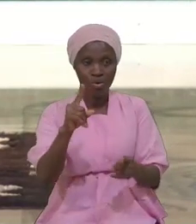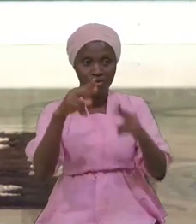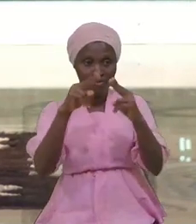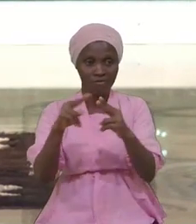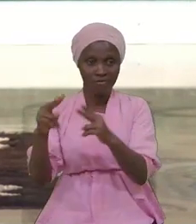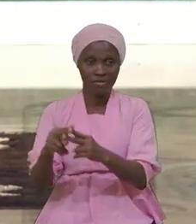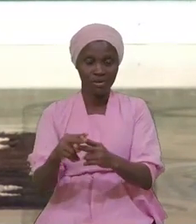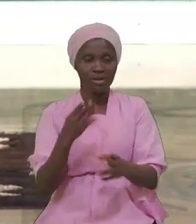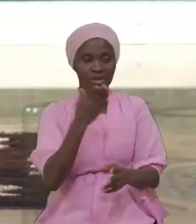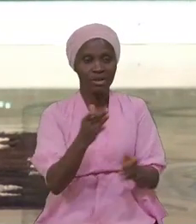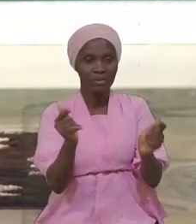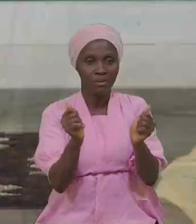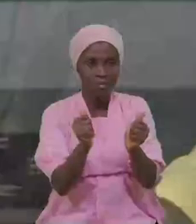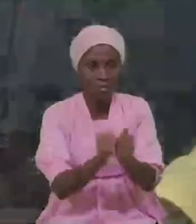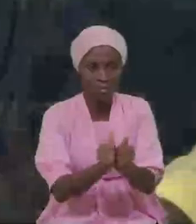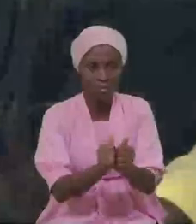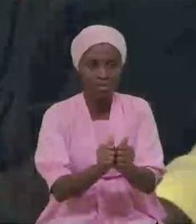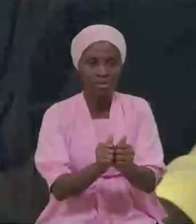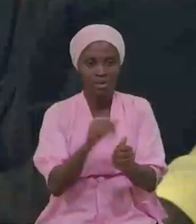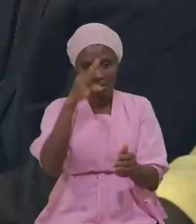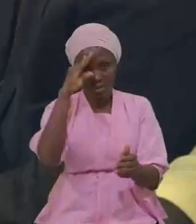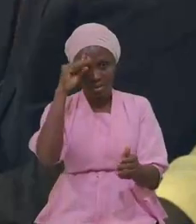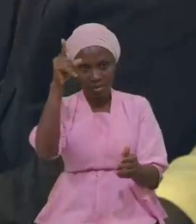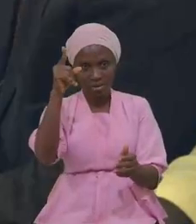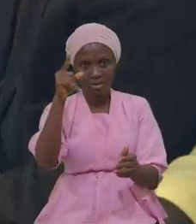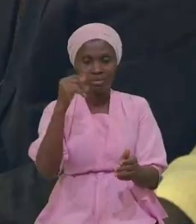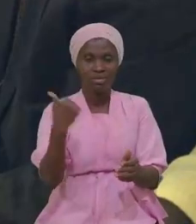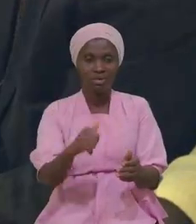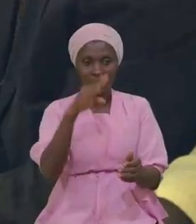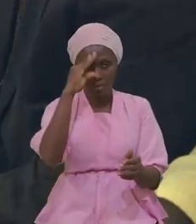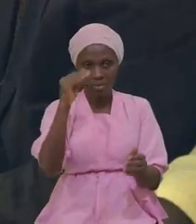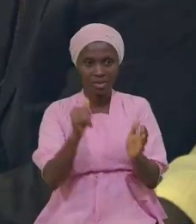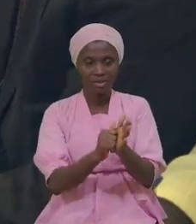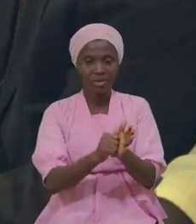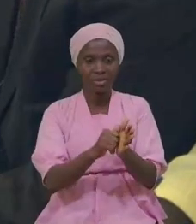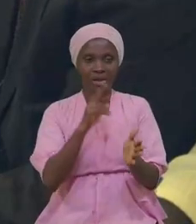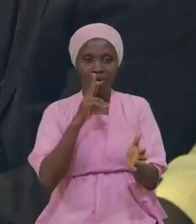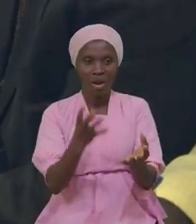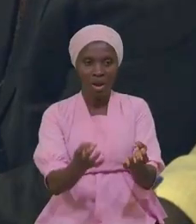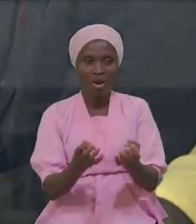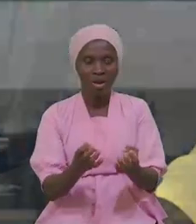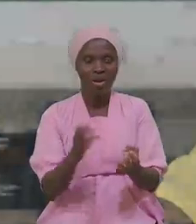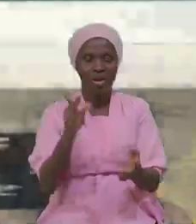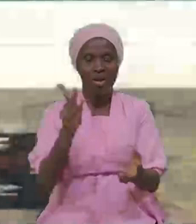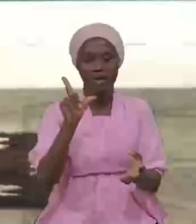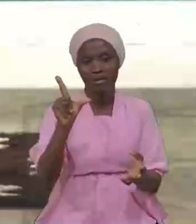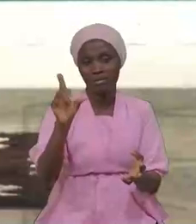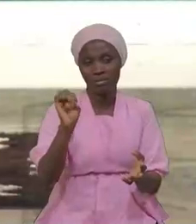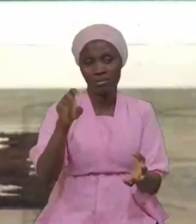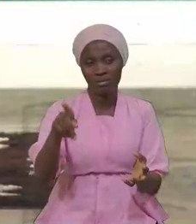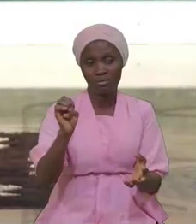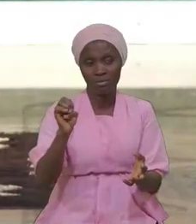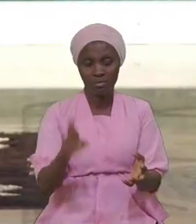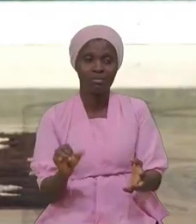sa rencontre. Se tenant à distance, ils élevèrent la voix